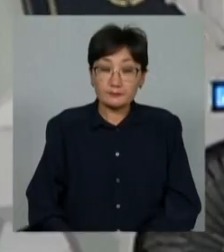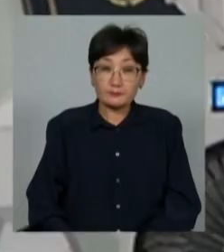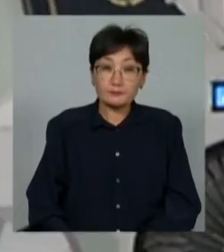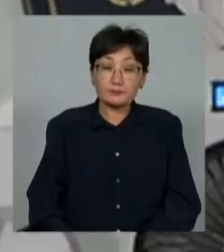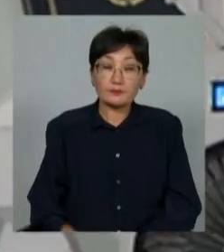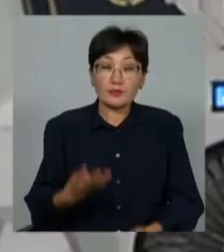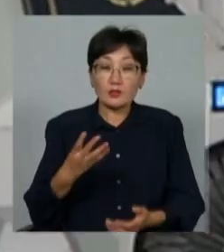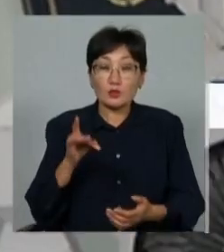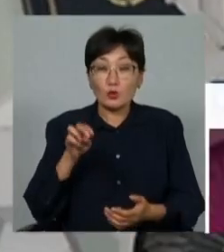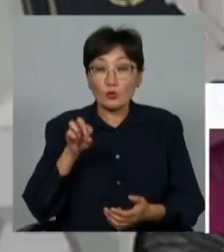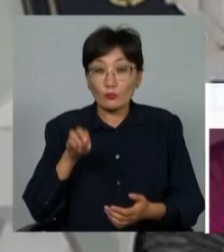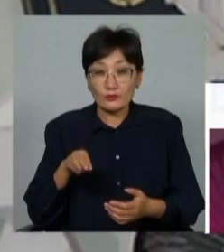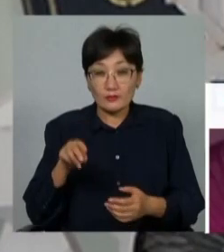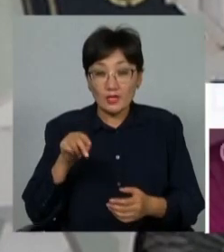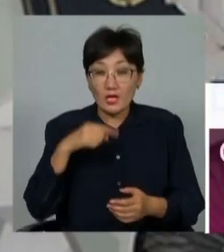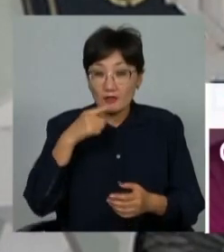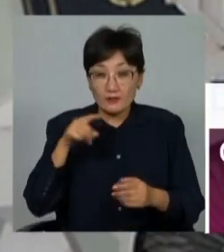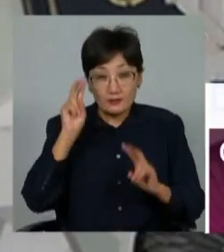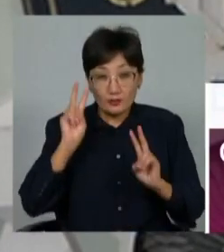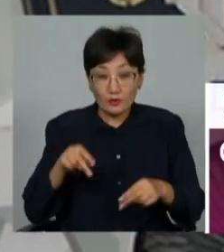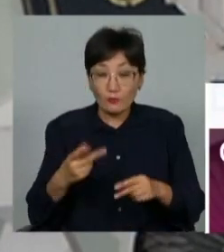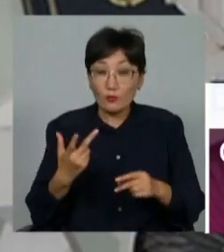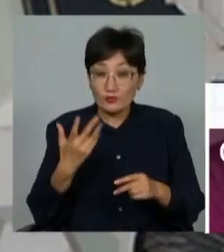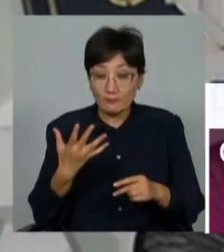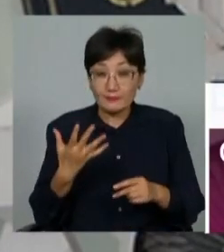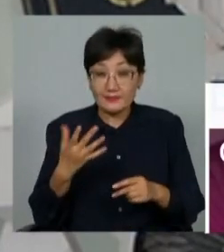Төрт роботта сөйлеу білмейтін тұғым. Осы 5-ші роботқа